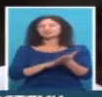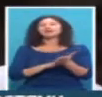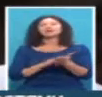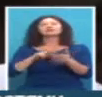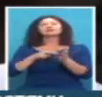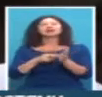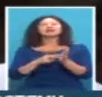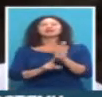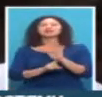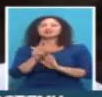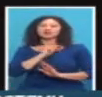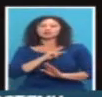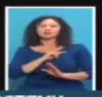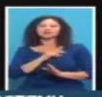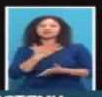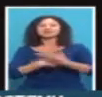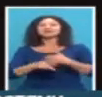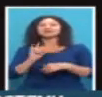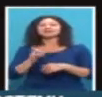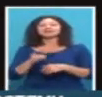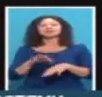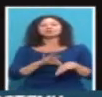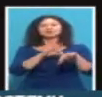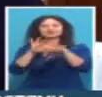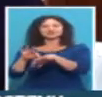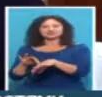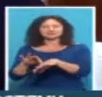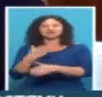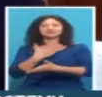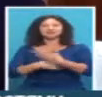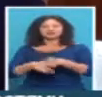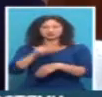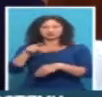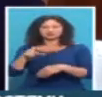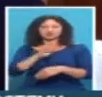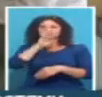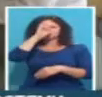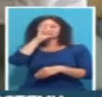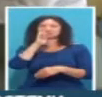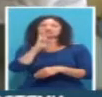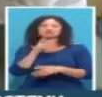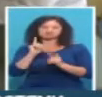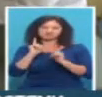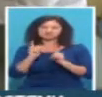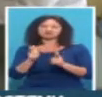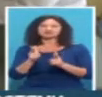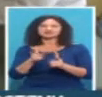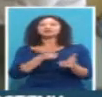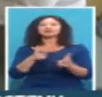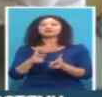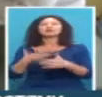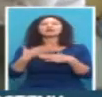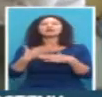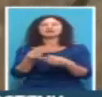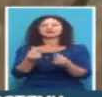Это специальное такси, которое будет заниматься перевозкой людей с ограниченными возможностями. Государство идет навстречу и готово финансировать.